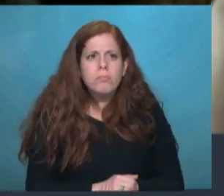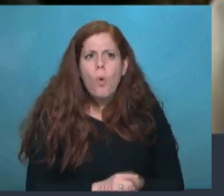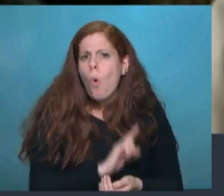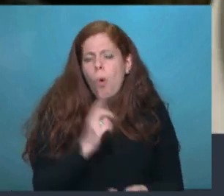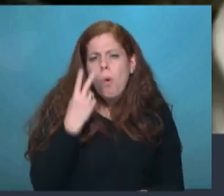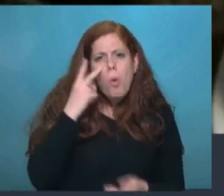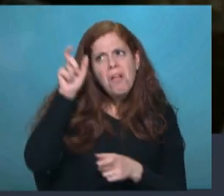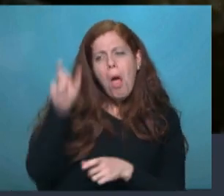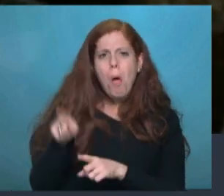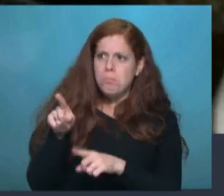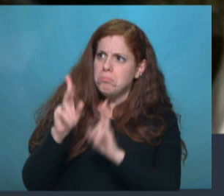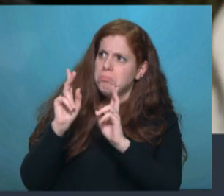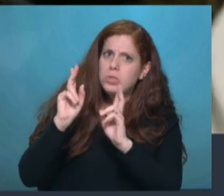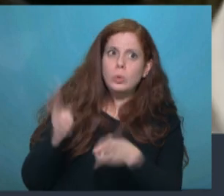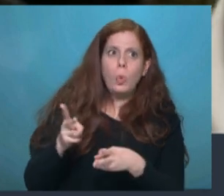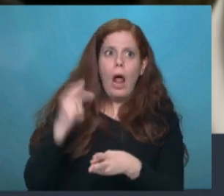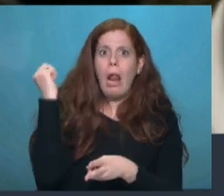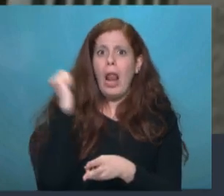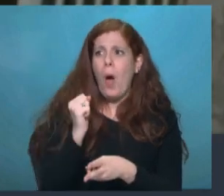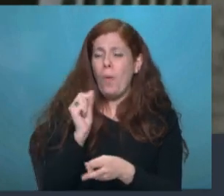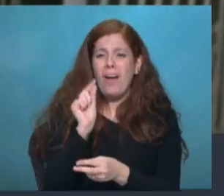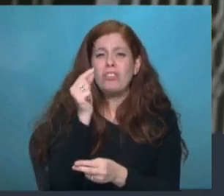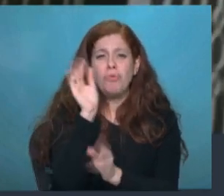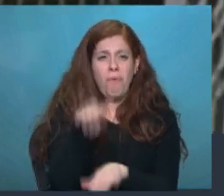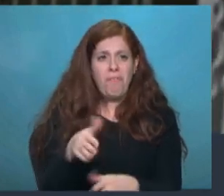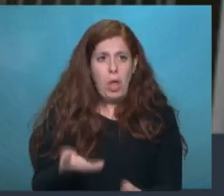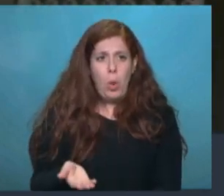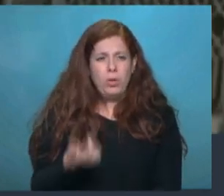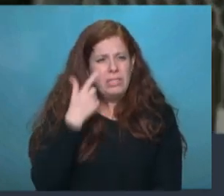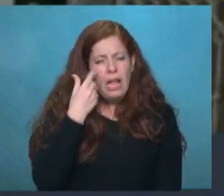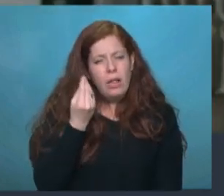לאחד שמסוגל להרוג זבוב. זה נראה לי משהו